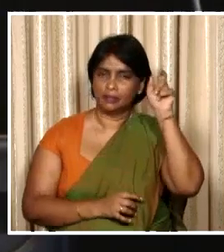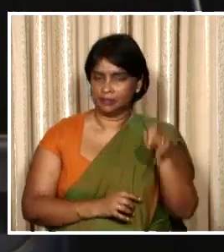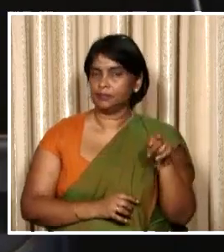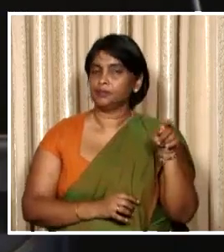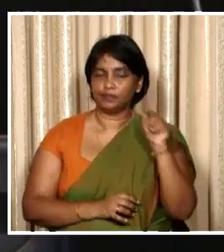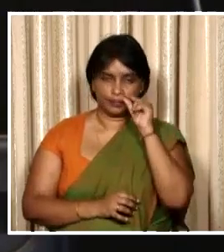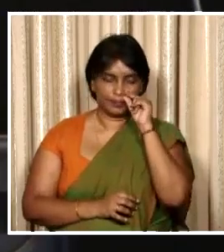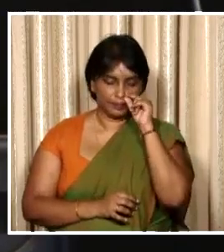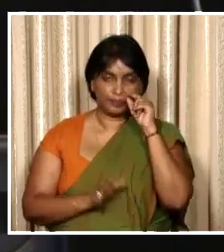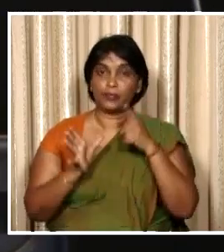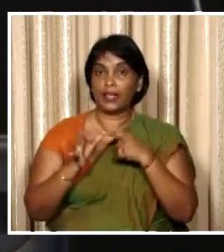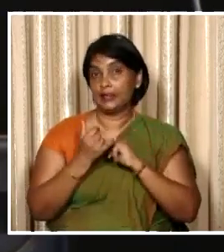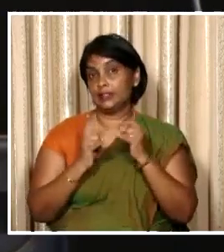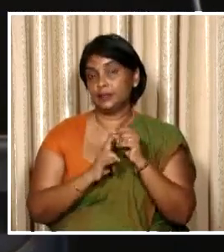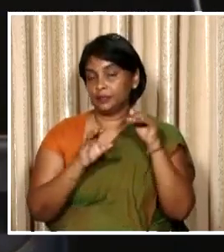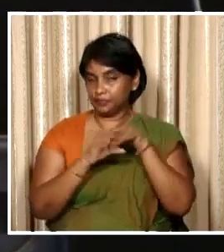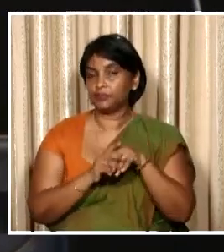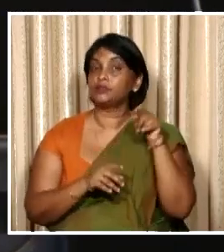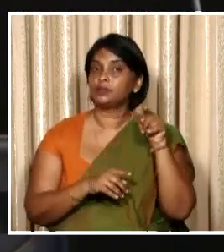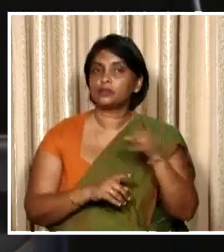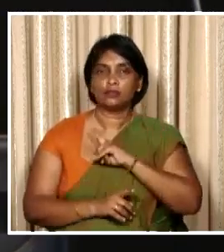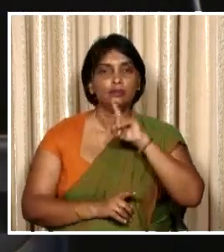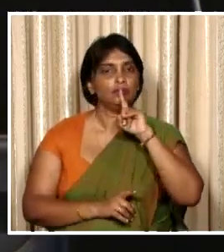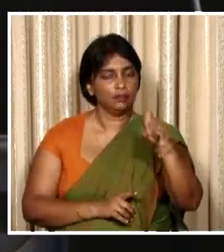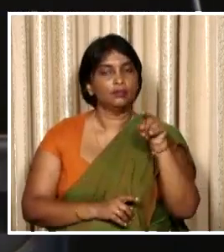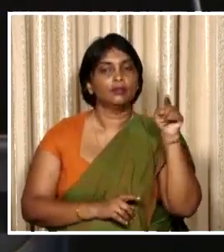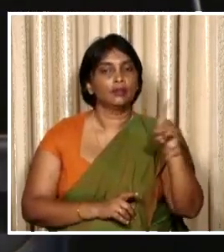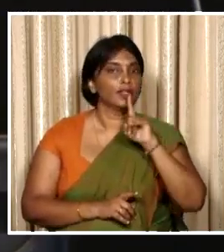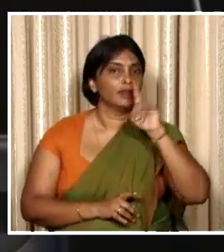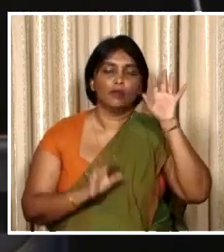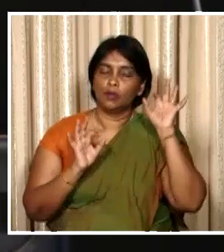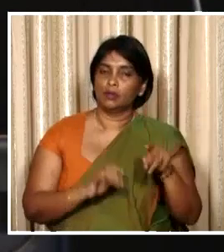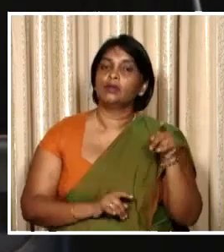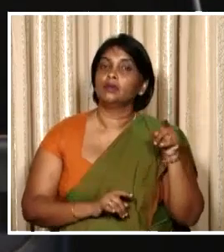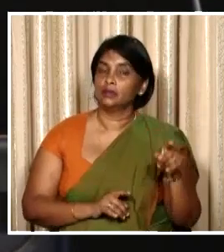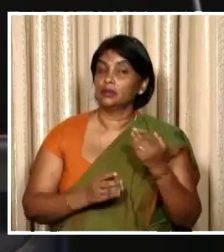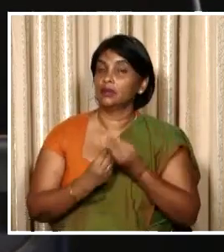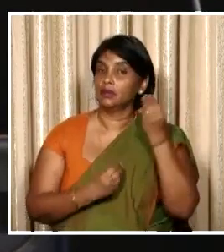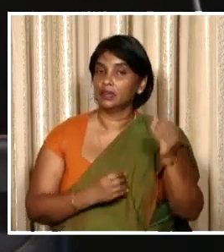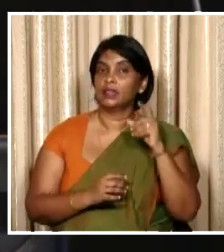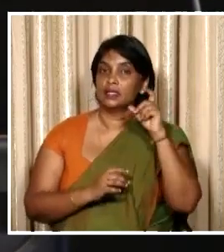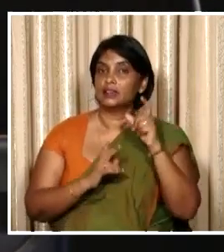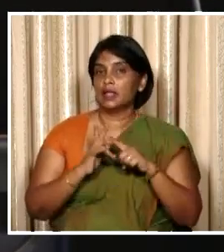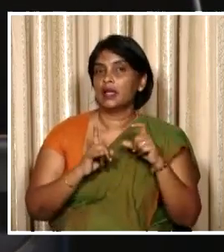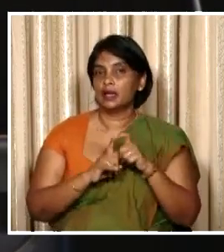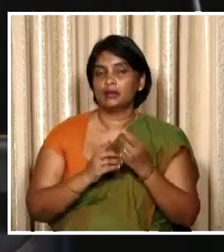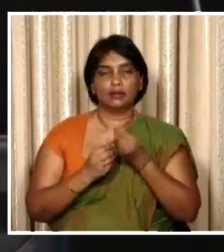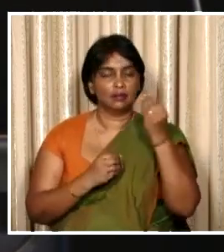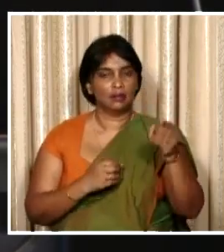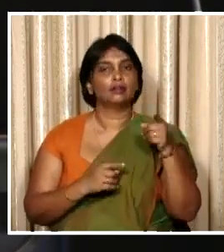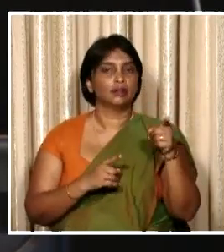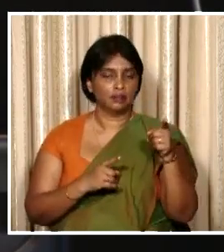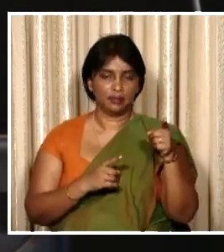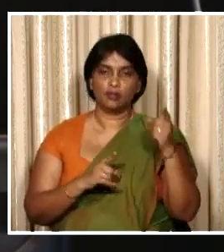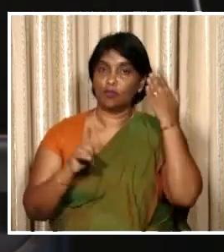තමා ඒස්පි විදිරිටියේ. ඔහුට මේක යොමු කරන්න බැ. ඔහුට යොමු කරන්නෑ. මේකත් යොමු කරන්නේ CID එකට තමයි යොමු කරන්නේ ඉන්ටපෝල්